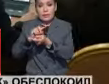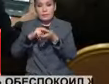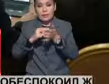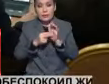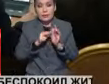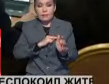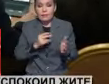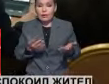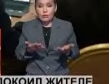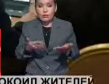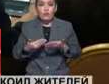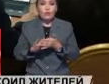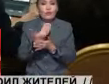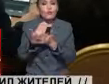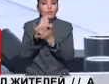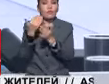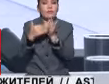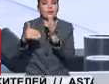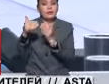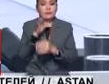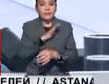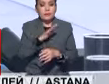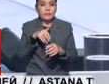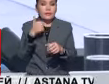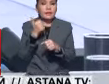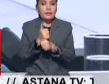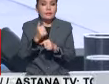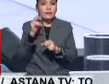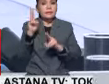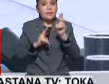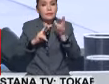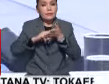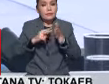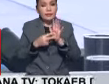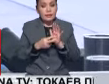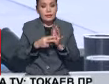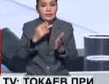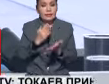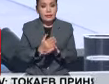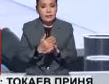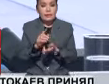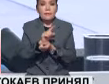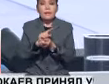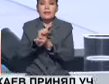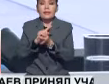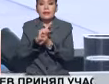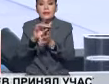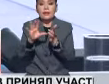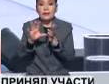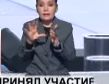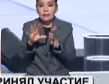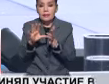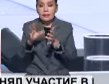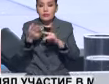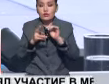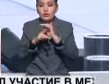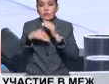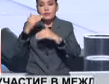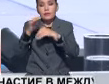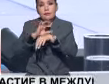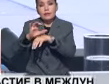и расставили новые приоритеты. Основными стратегическими планами являются модернизация энергетической инфраструктуры и